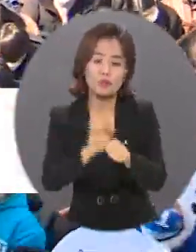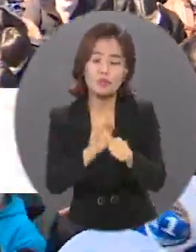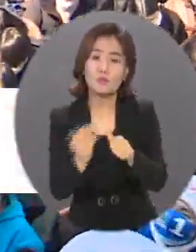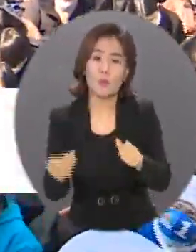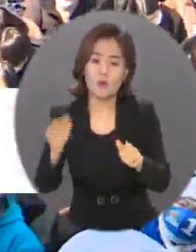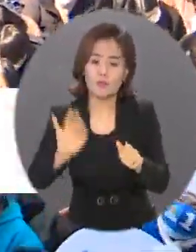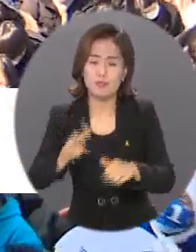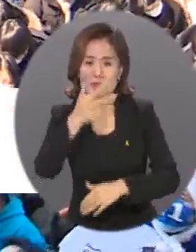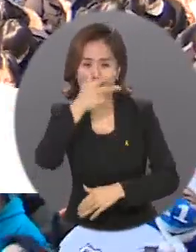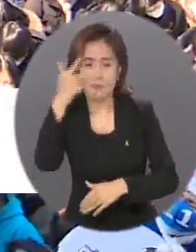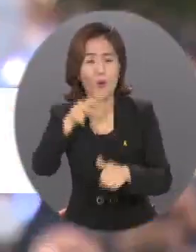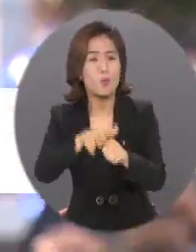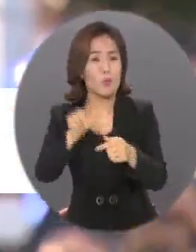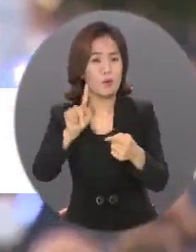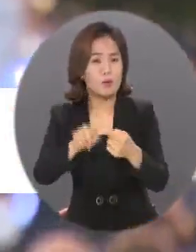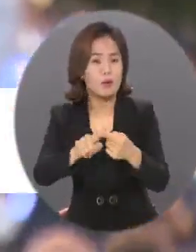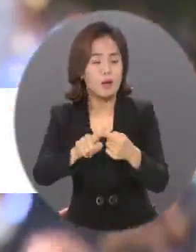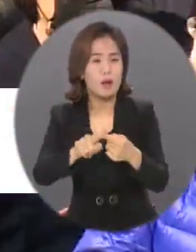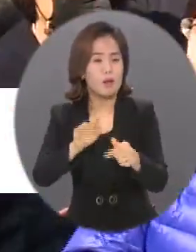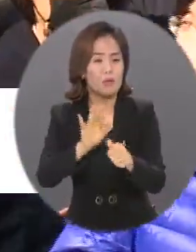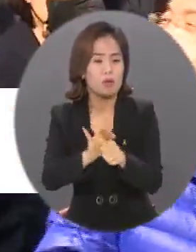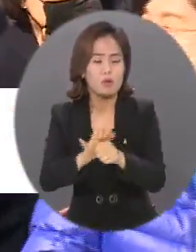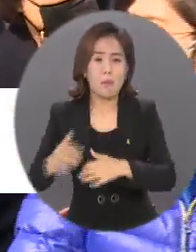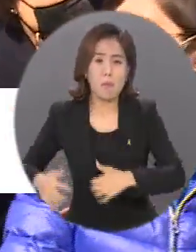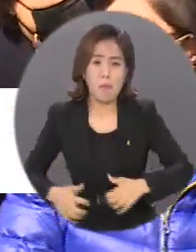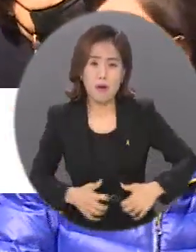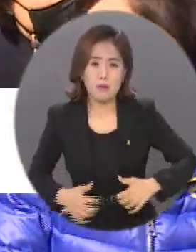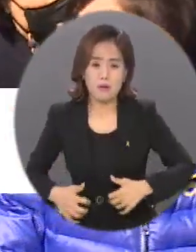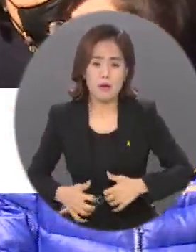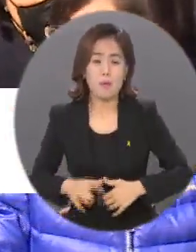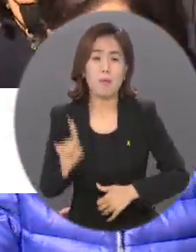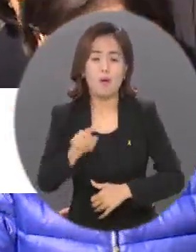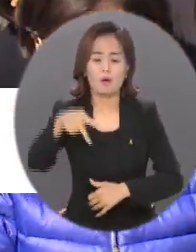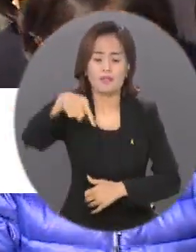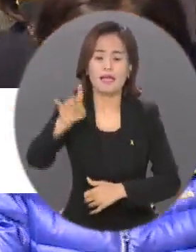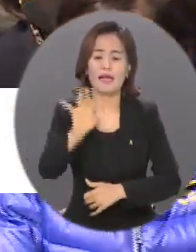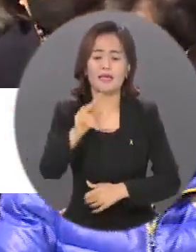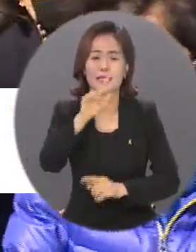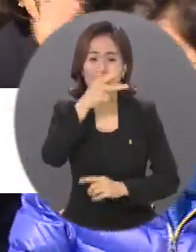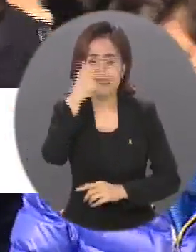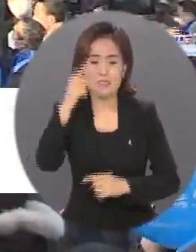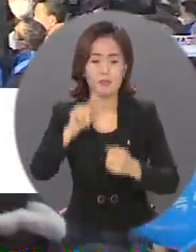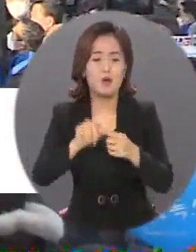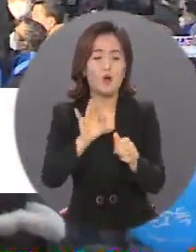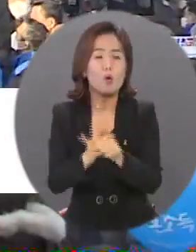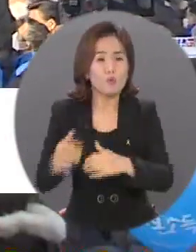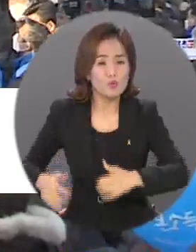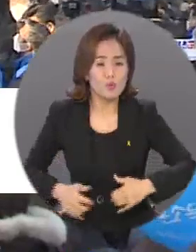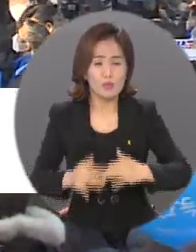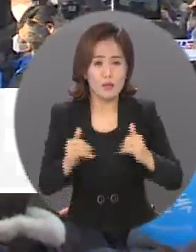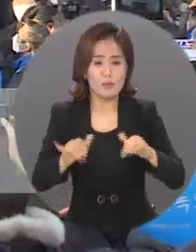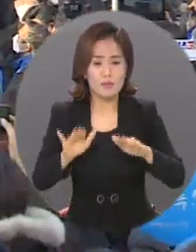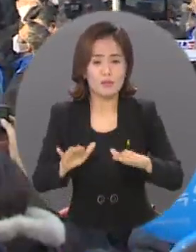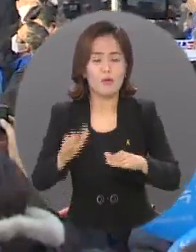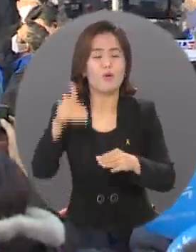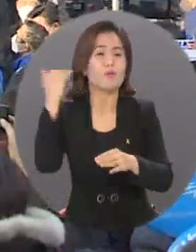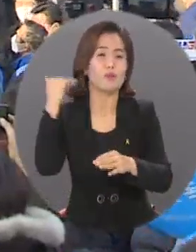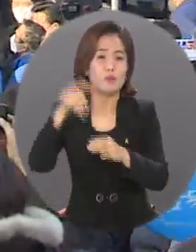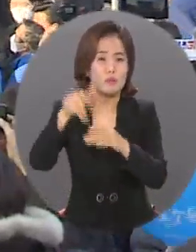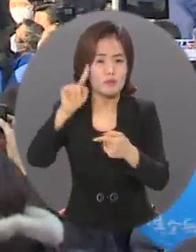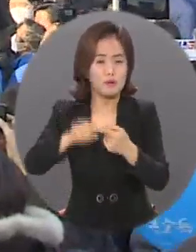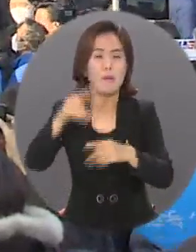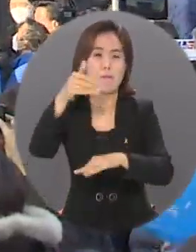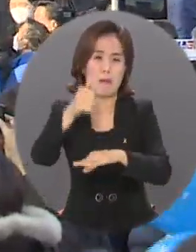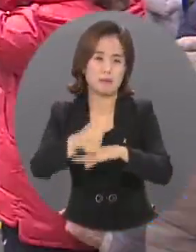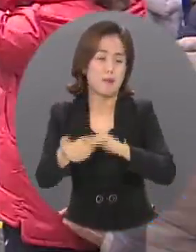지지하지만 이재명 후보의 손을 들어주기를 주저했던 이른바 샤이 이재명 부동층의 선택도 이번 대선의 막판